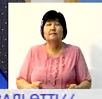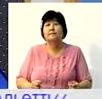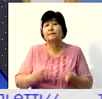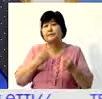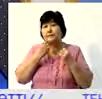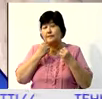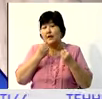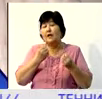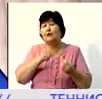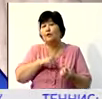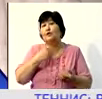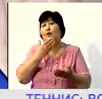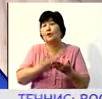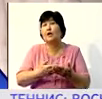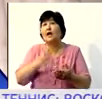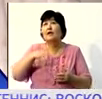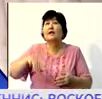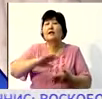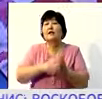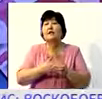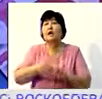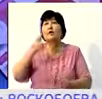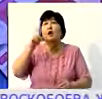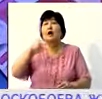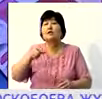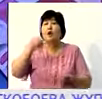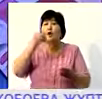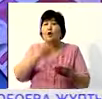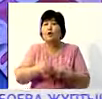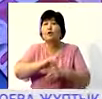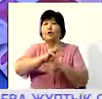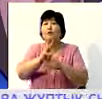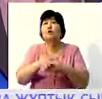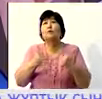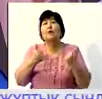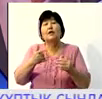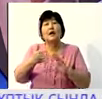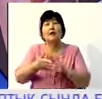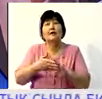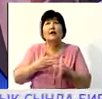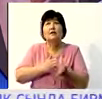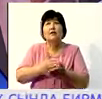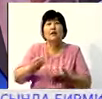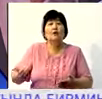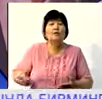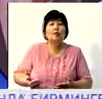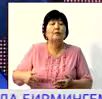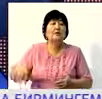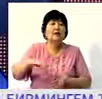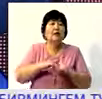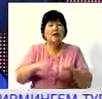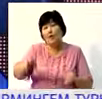үлгісін көрсетті. Елдің жайын ойлаған әрбір азамат халықтың құрмет қошеметіне бөленетіні анық. Саналы ғұмырын өңіріміздің өркендеуіне